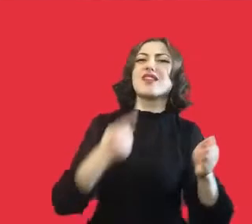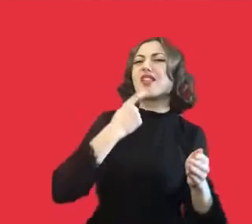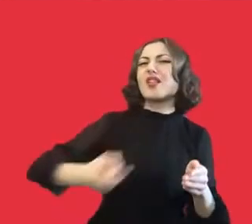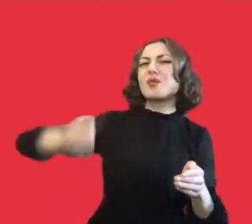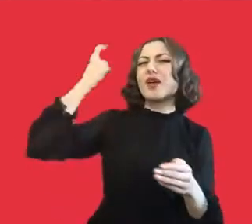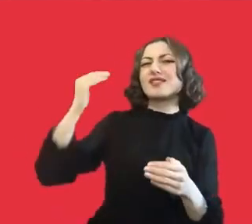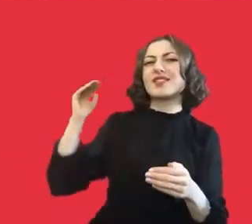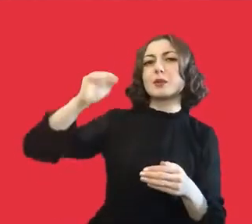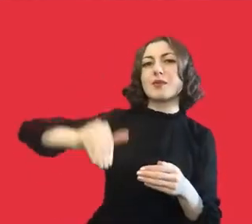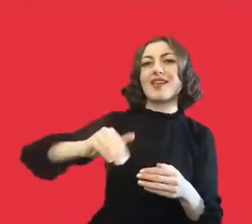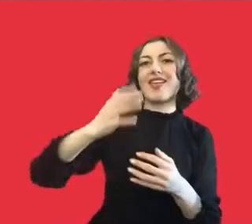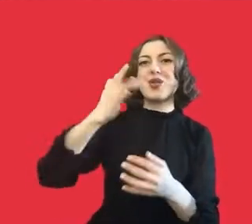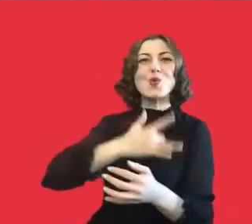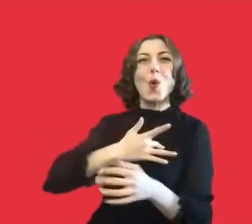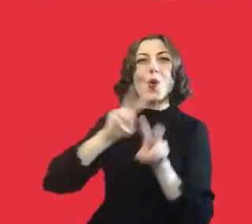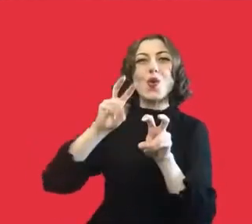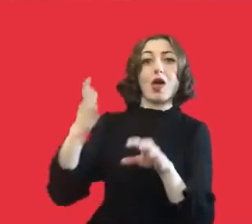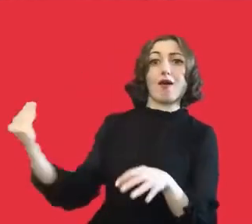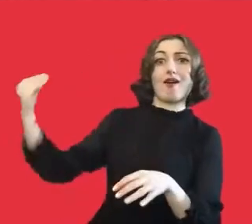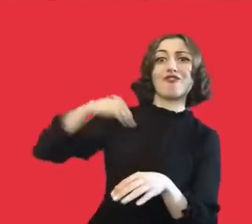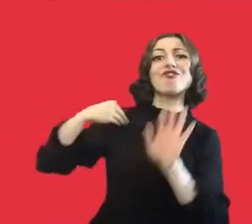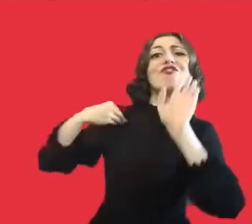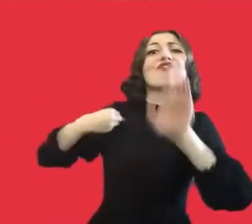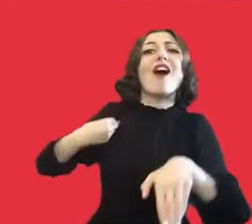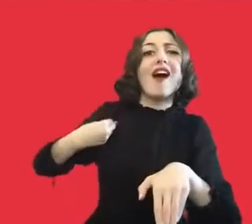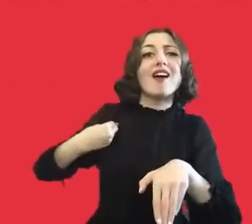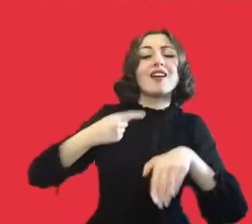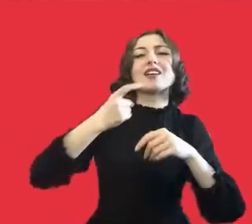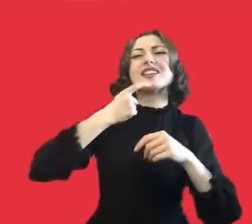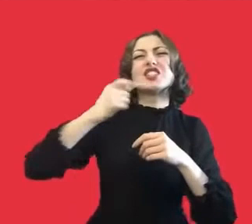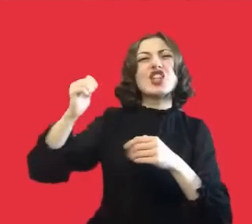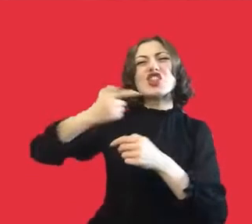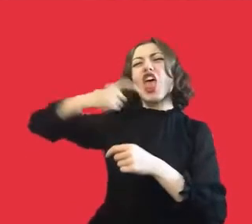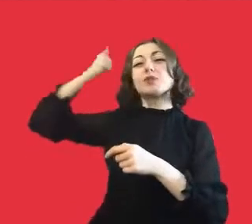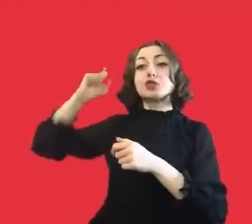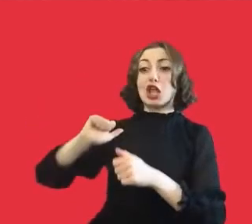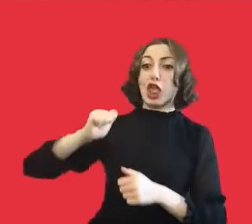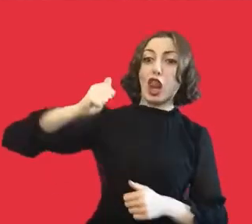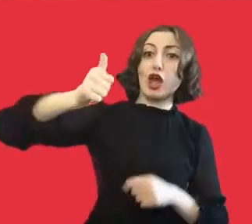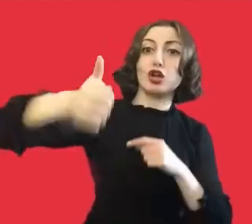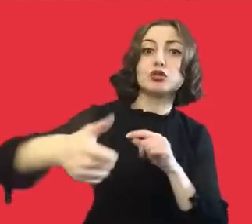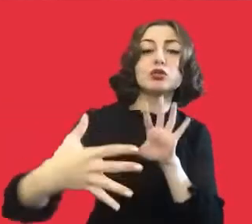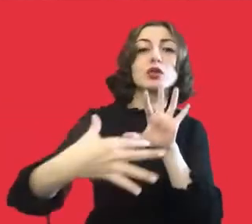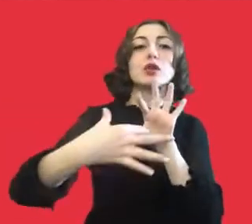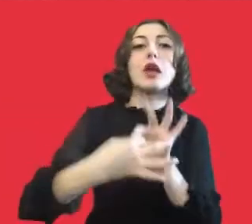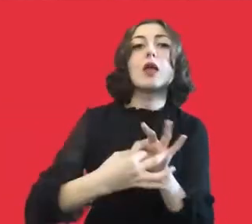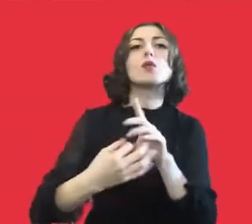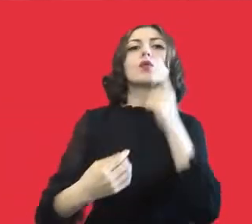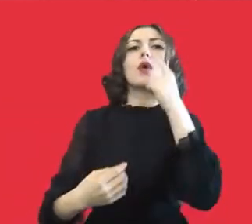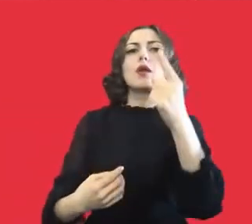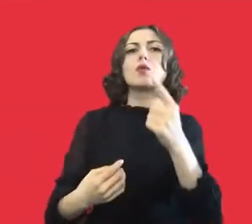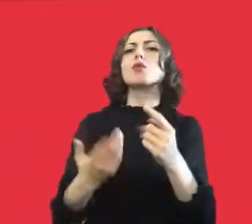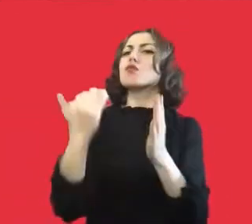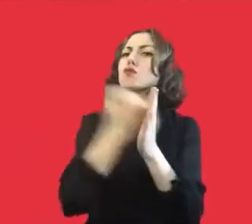sahip çıkmamız gereken bir miras. Geçmişten geleceğe gönüllülüğü taşıyabilmek için sizin bir de e-gönüllülük platformunuzu